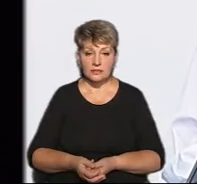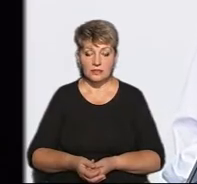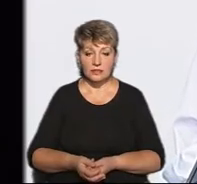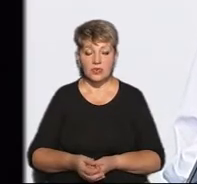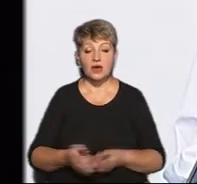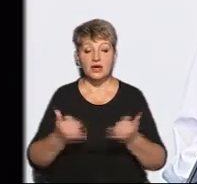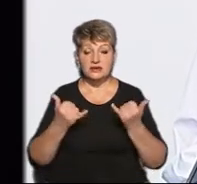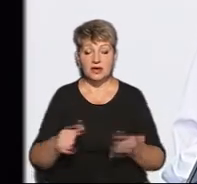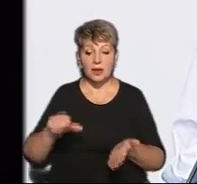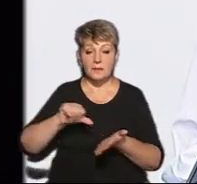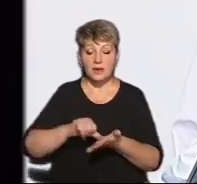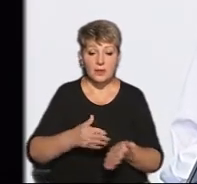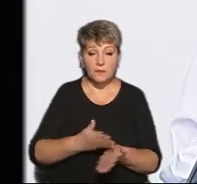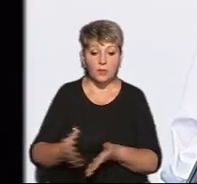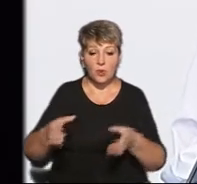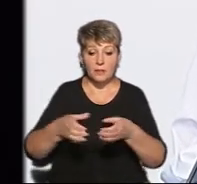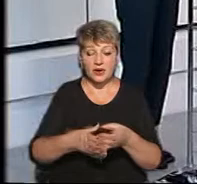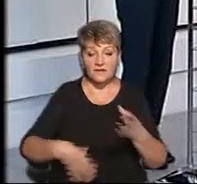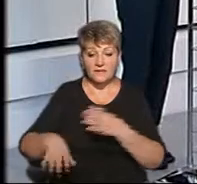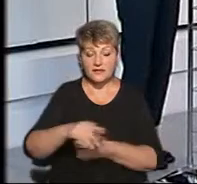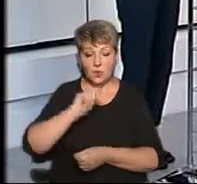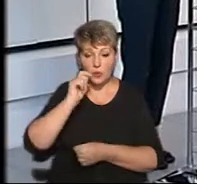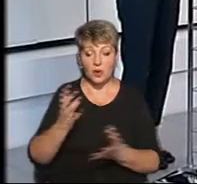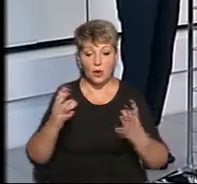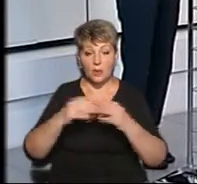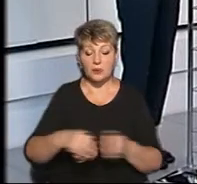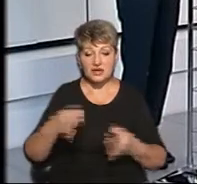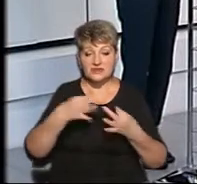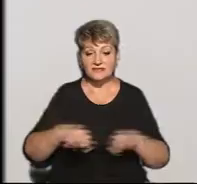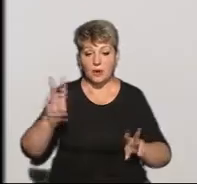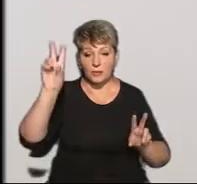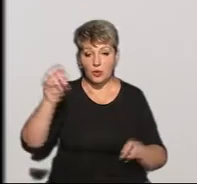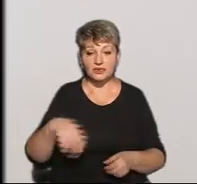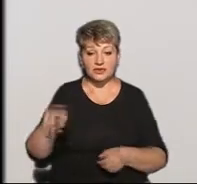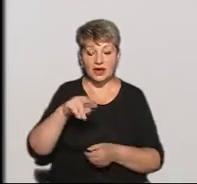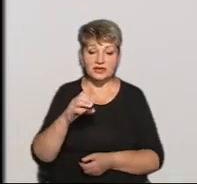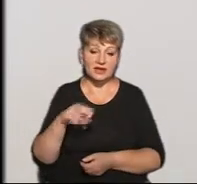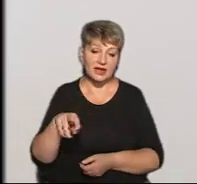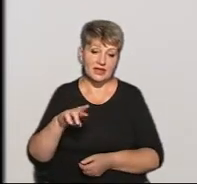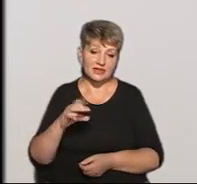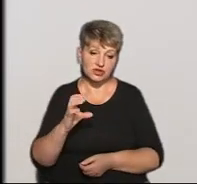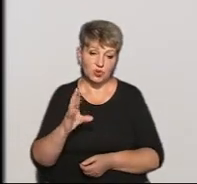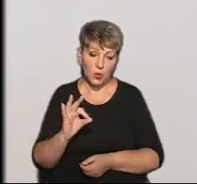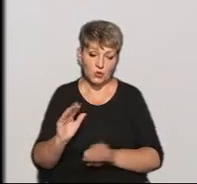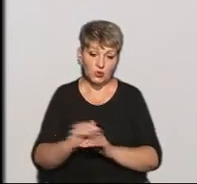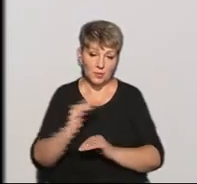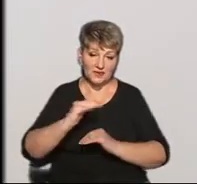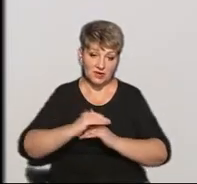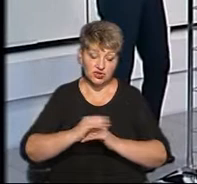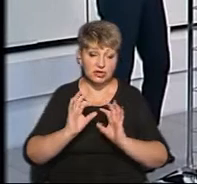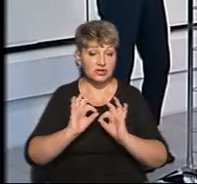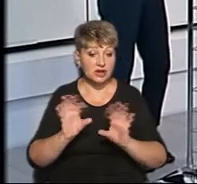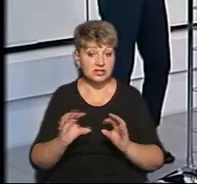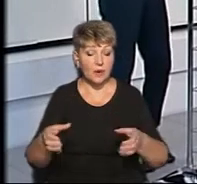У студії представниця політичної партії Всеукраїнське об'єднання «Свобода» Діана Тясько. Вітаю вас. Доброго вечора. Пані Діано, розкажіть